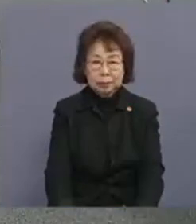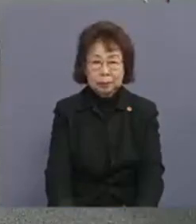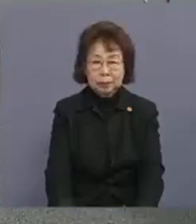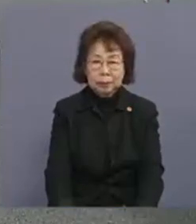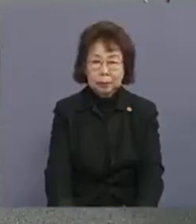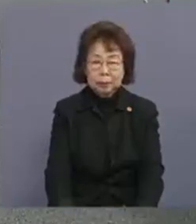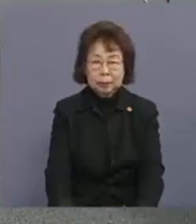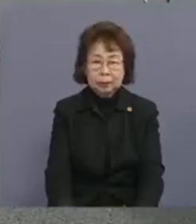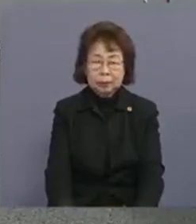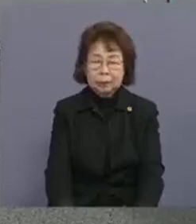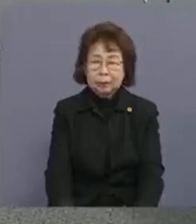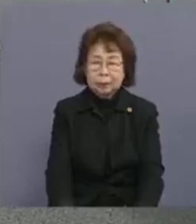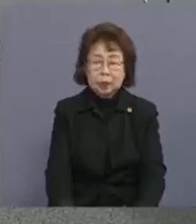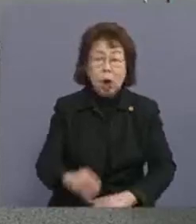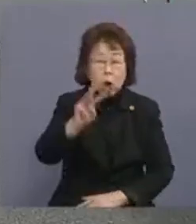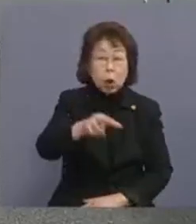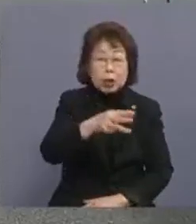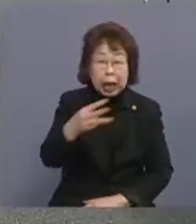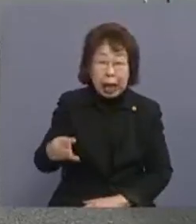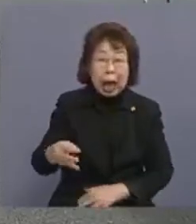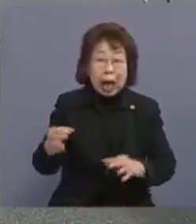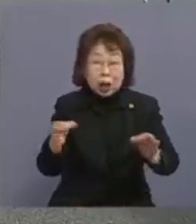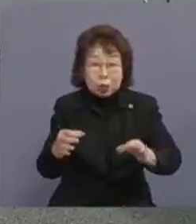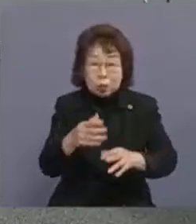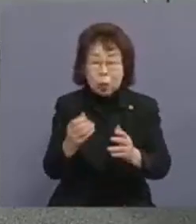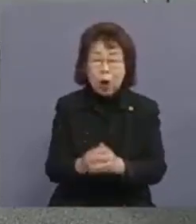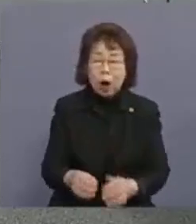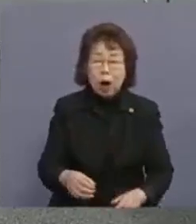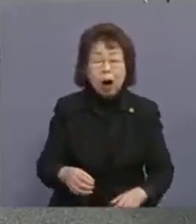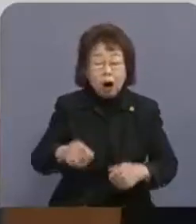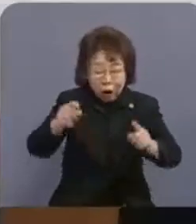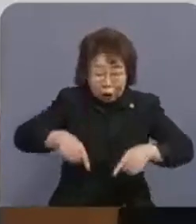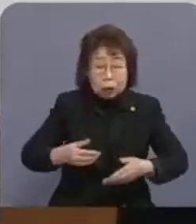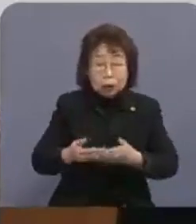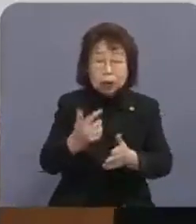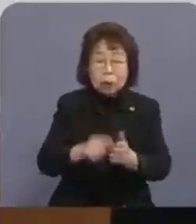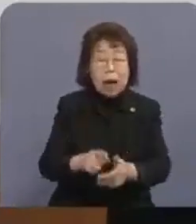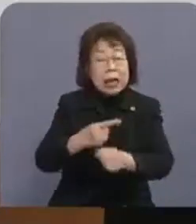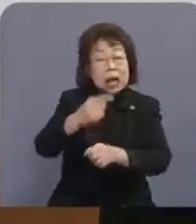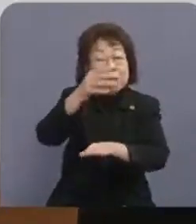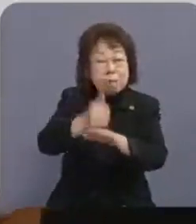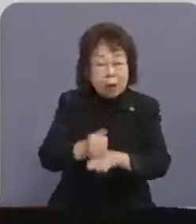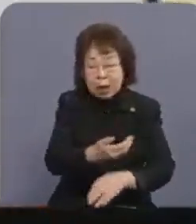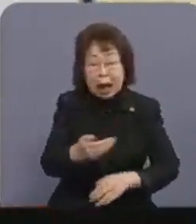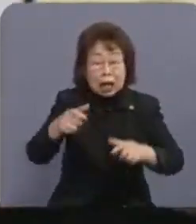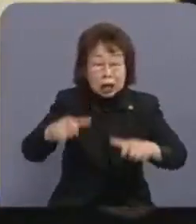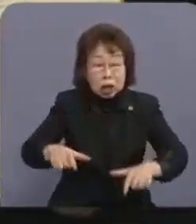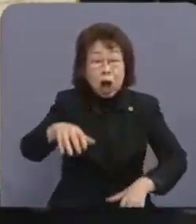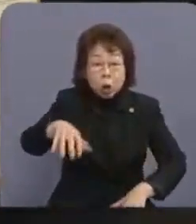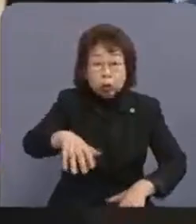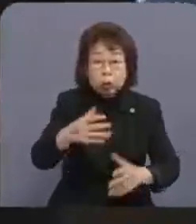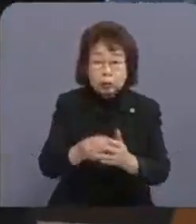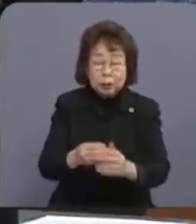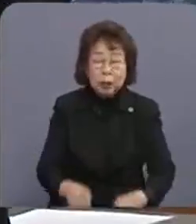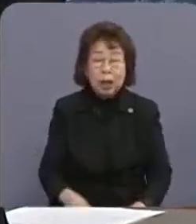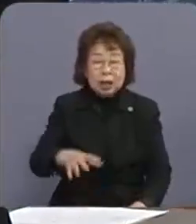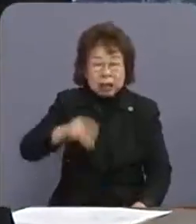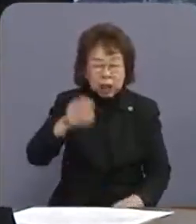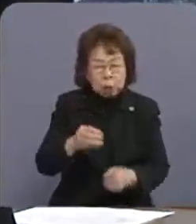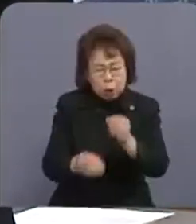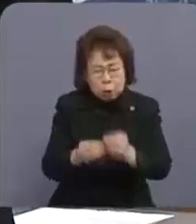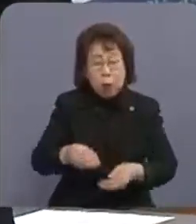기자입니다 롯데 쇼핑은 온라인 식료품 시장 경쟁 강화를 위해 내년말 강서구 국제산업 물류 도시에 최첨단